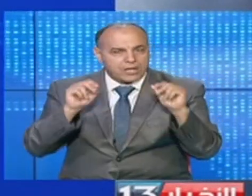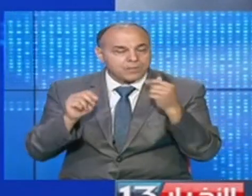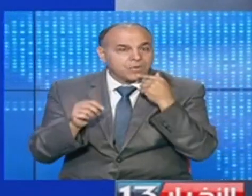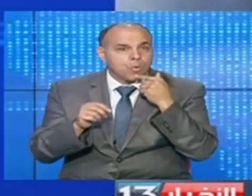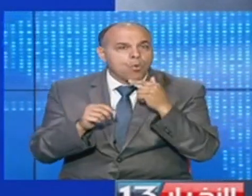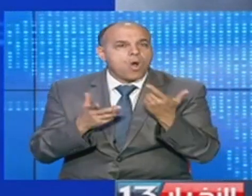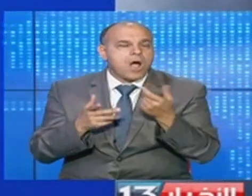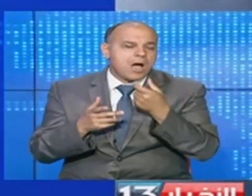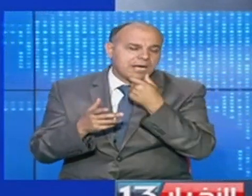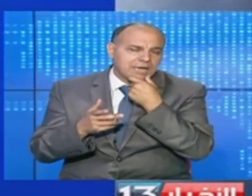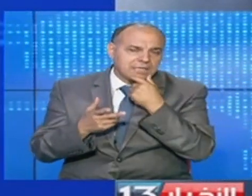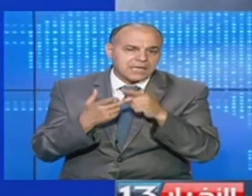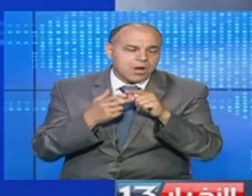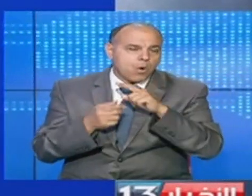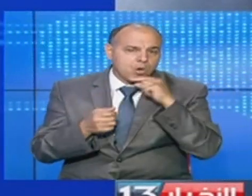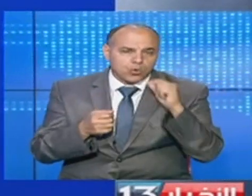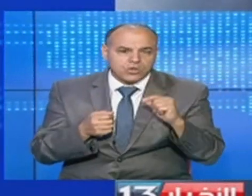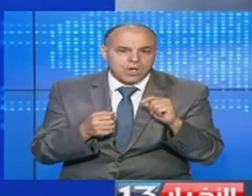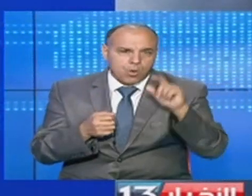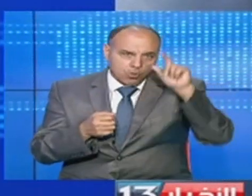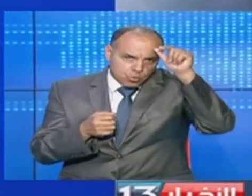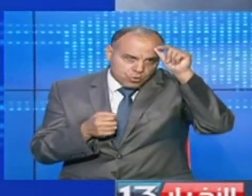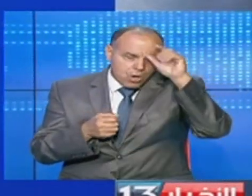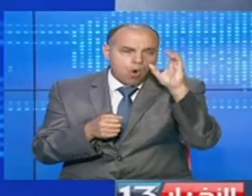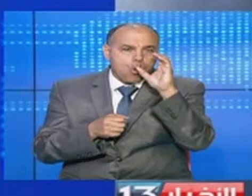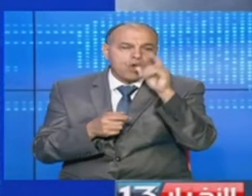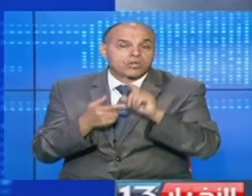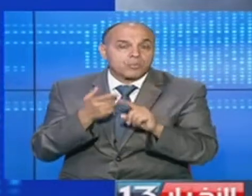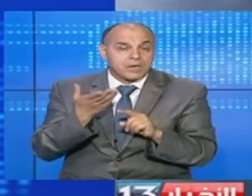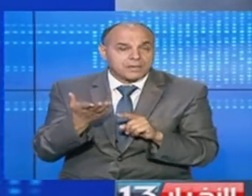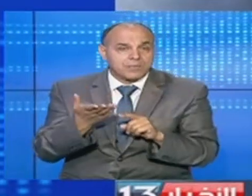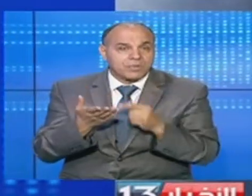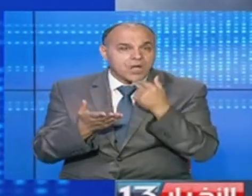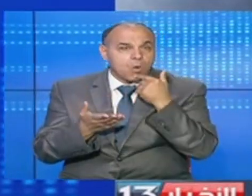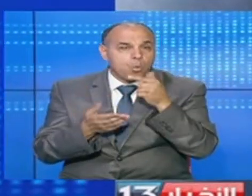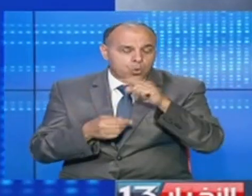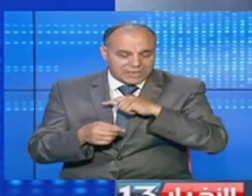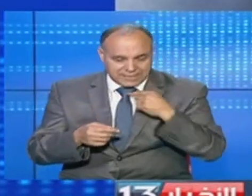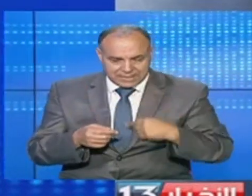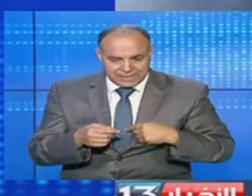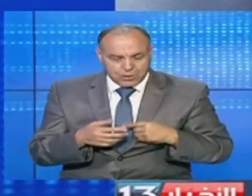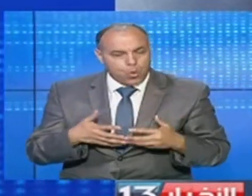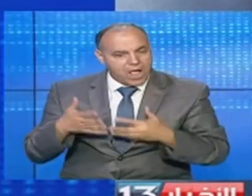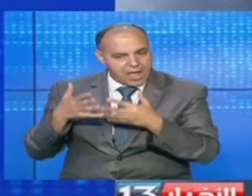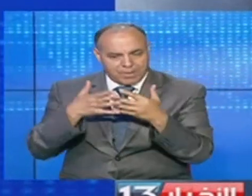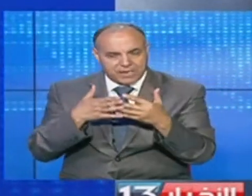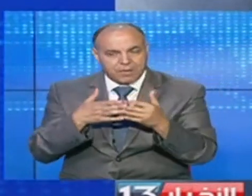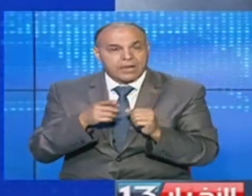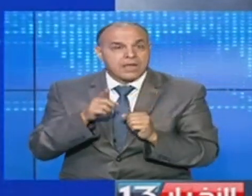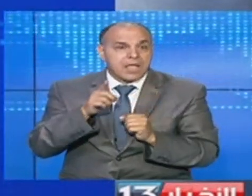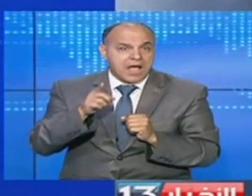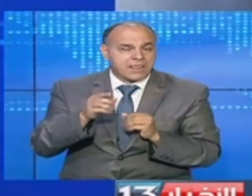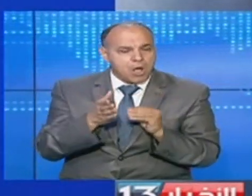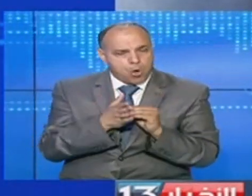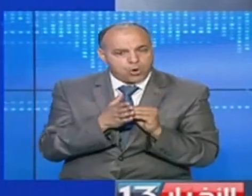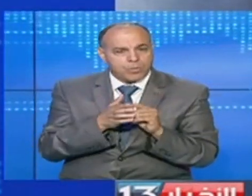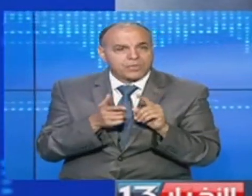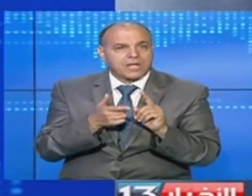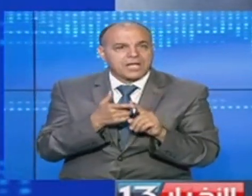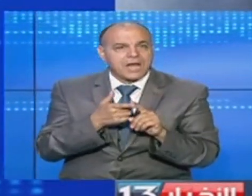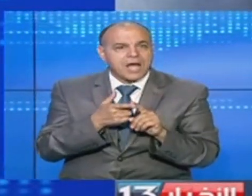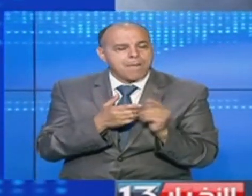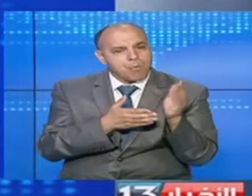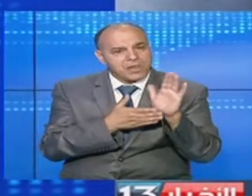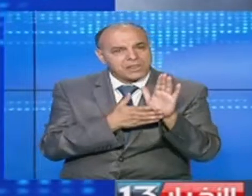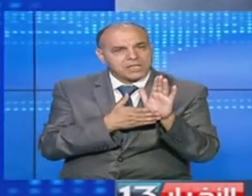والمملكه المتحده وروسيا وجمهوريه الكونغو الديمقراطيه والصين والولايات المتحده بالاضافه الى